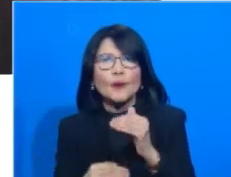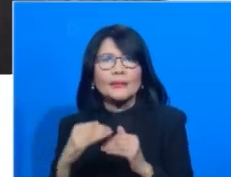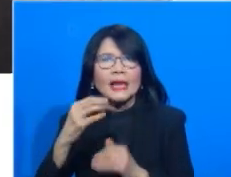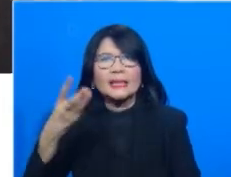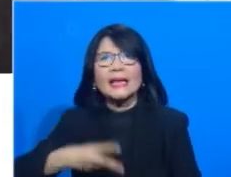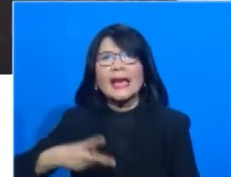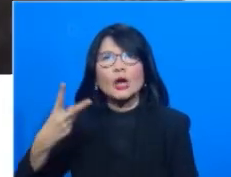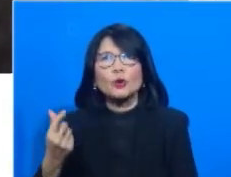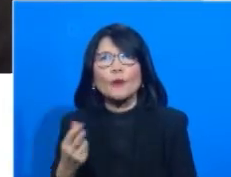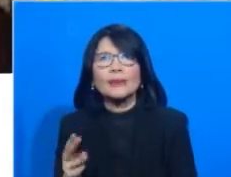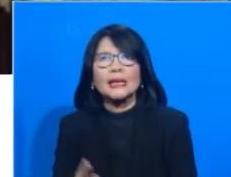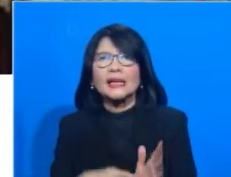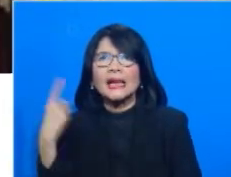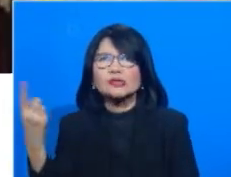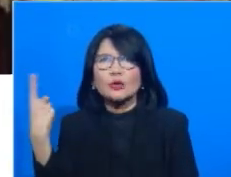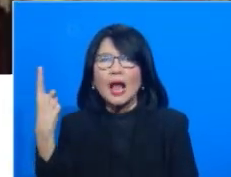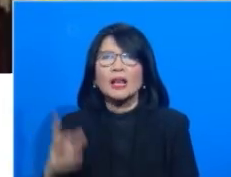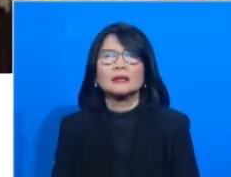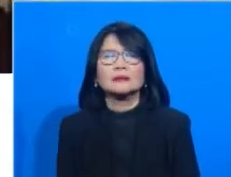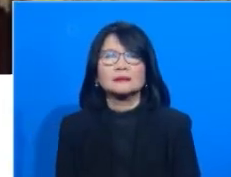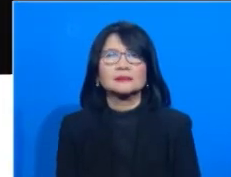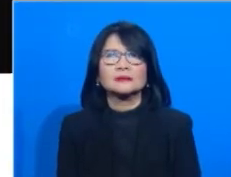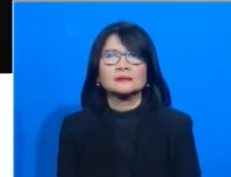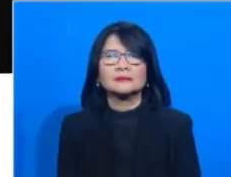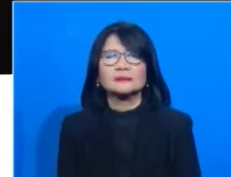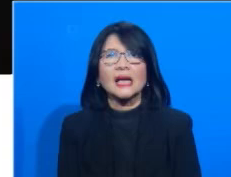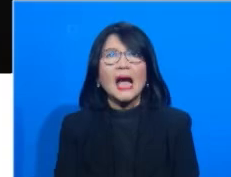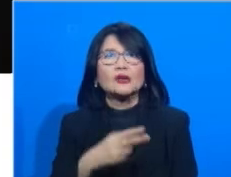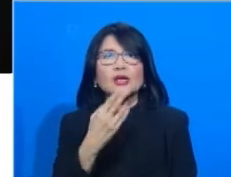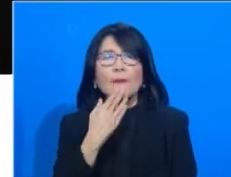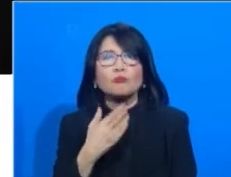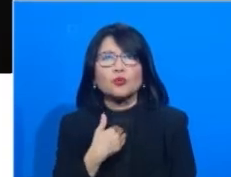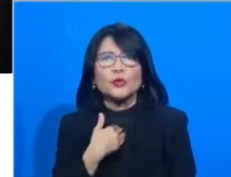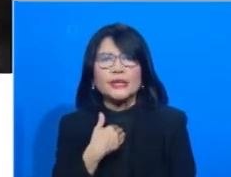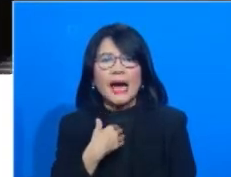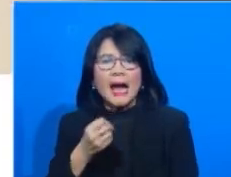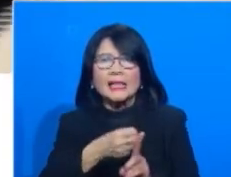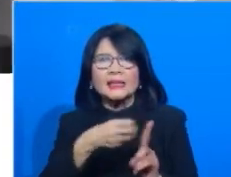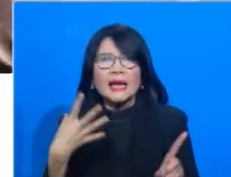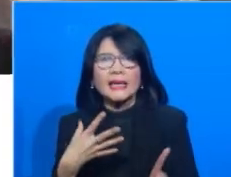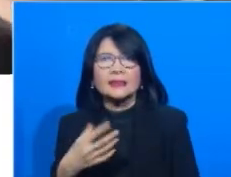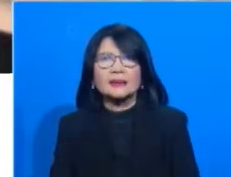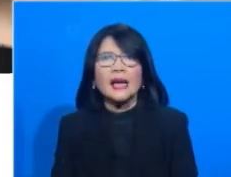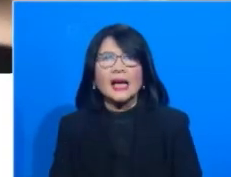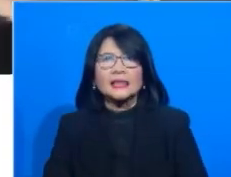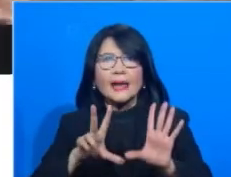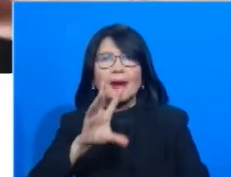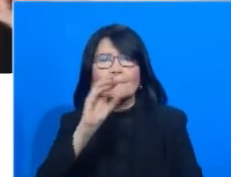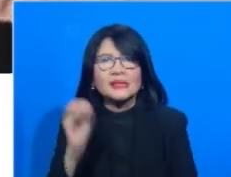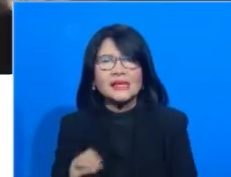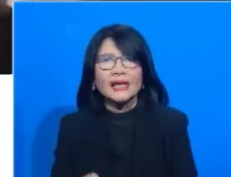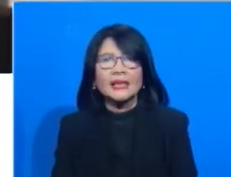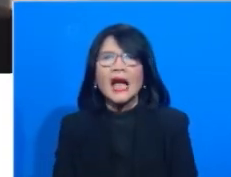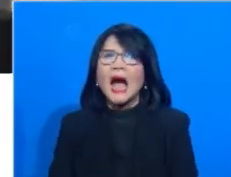perekonomian nasional Indonesia. Indonesia memiliki target rasio kewirausahaan sebesar 8% yang